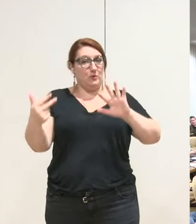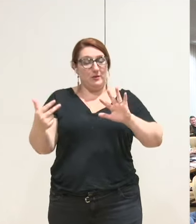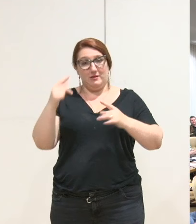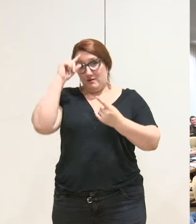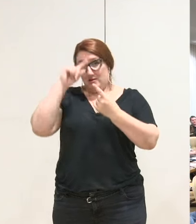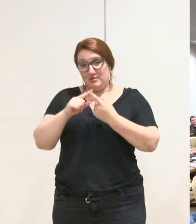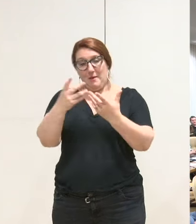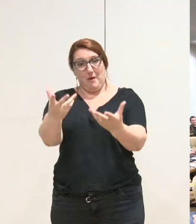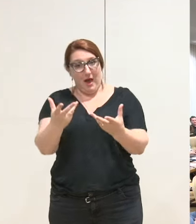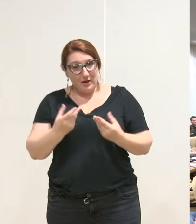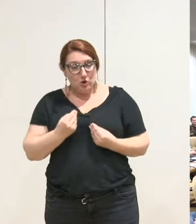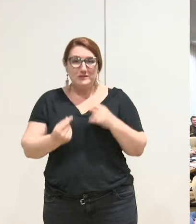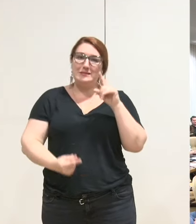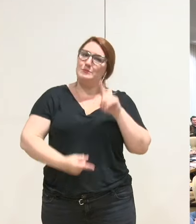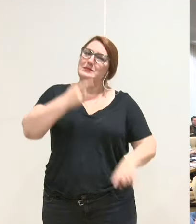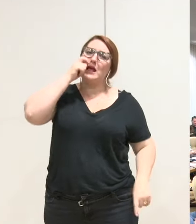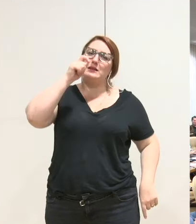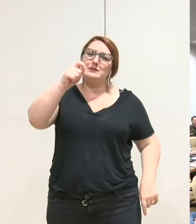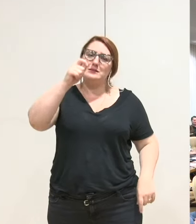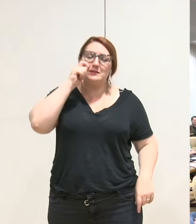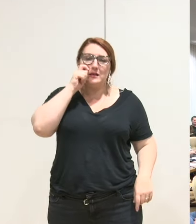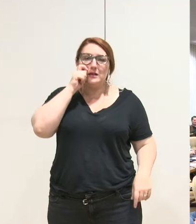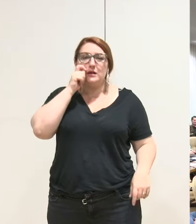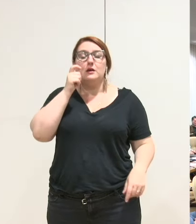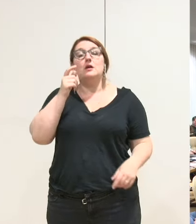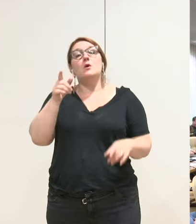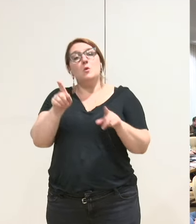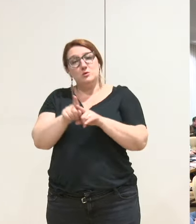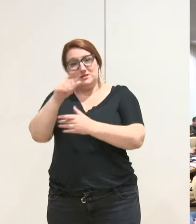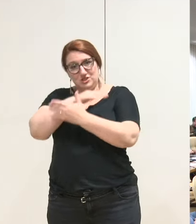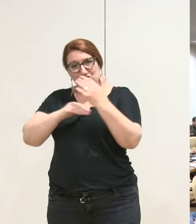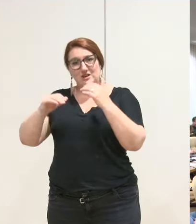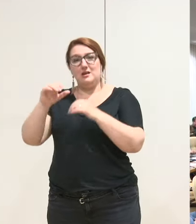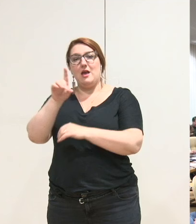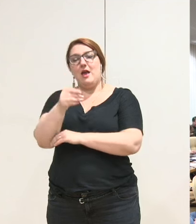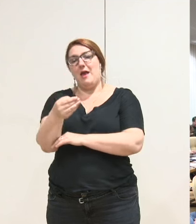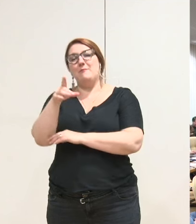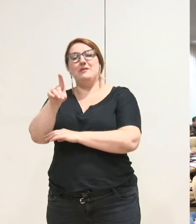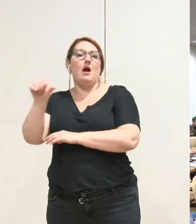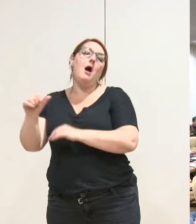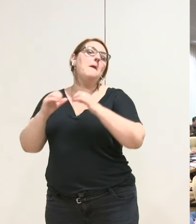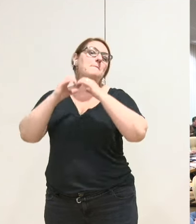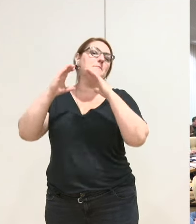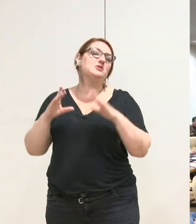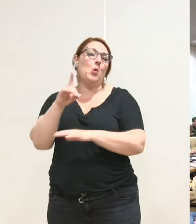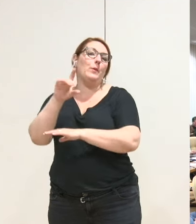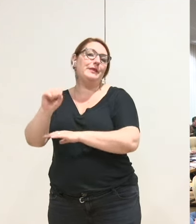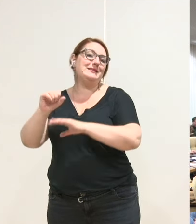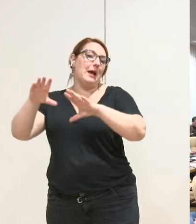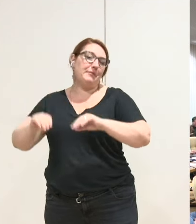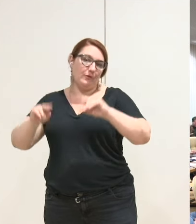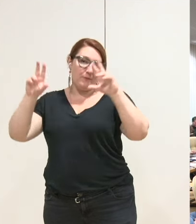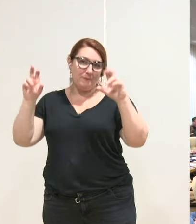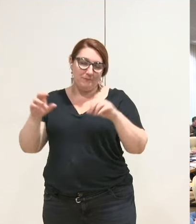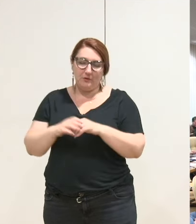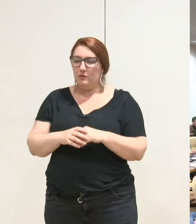accueil spécialisé et d'un accueil auprès de d'une maison des habitants qui au fil du temps s'est développé sur